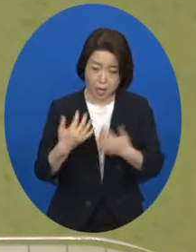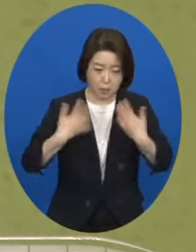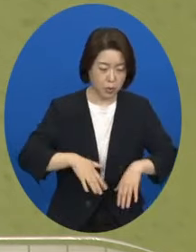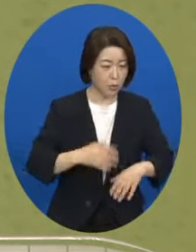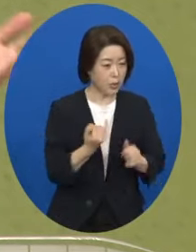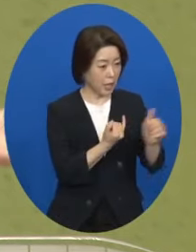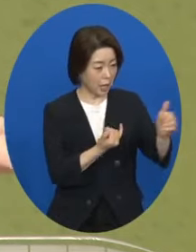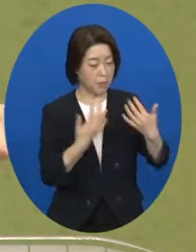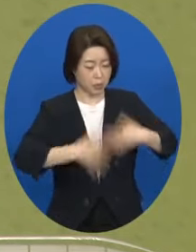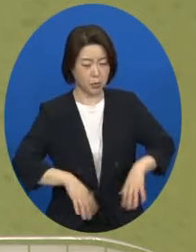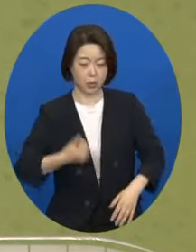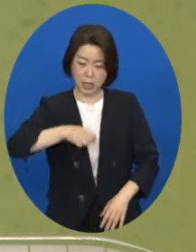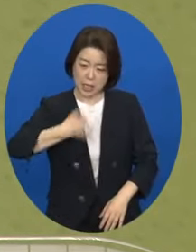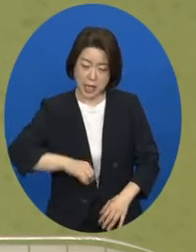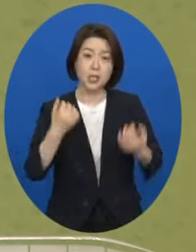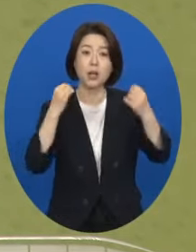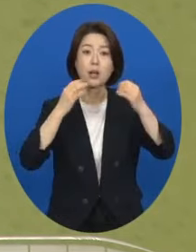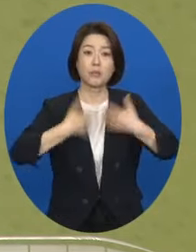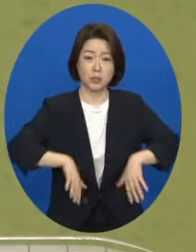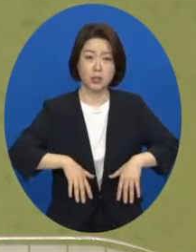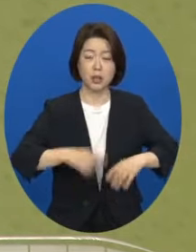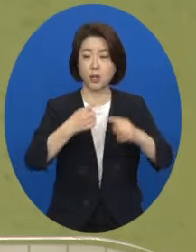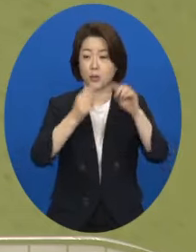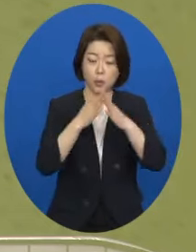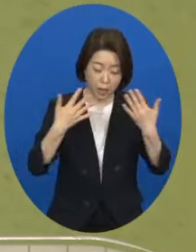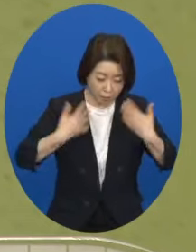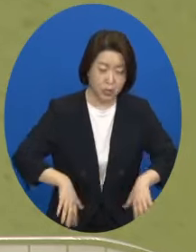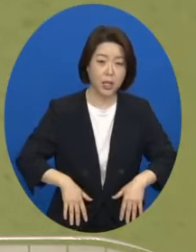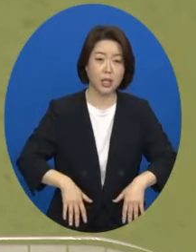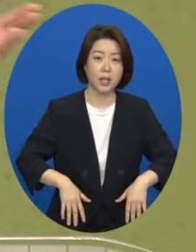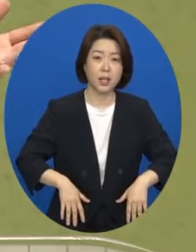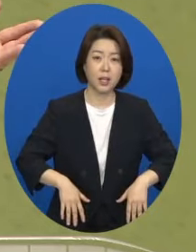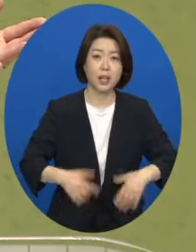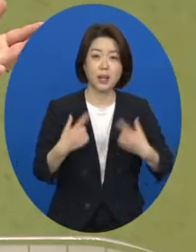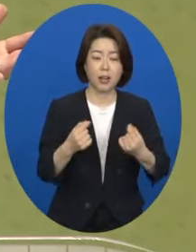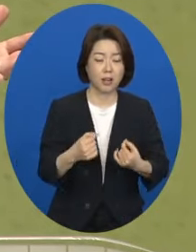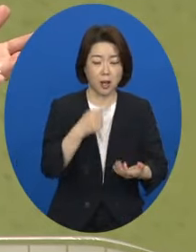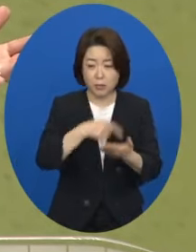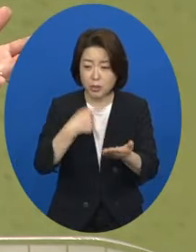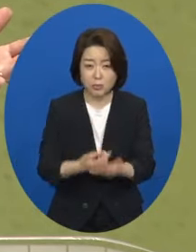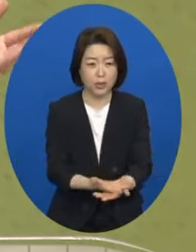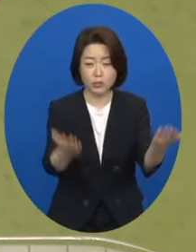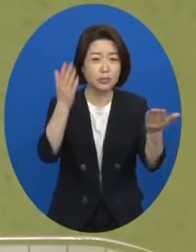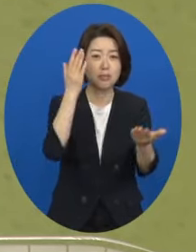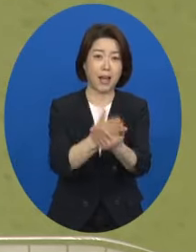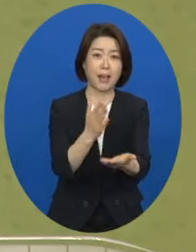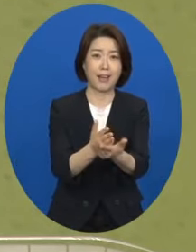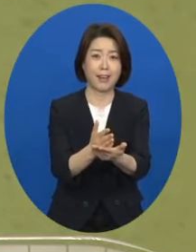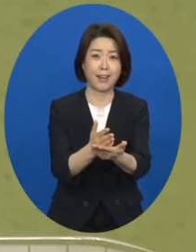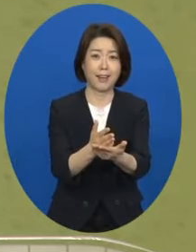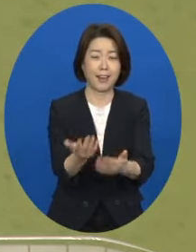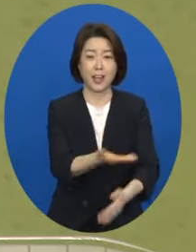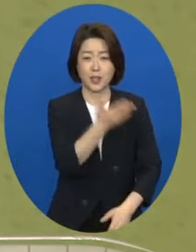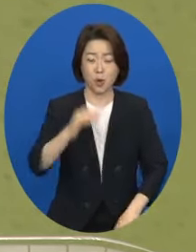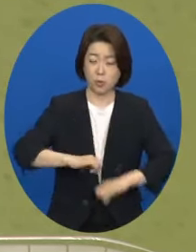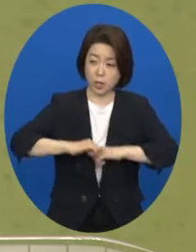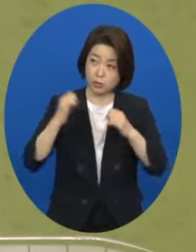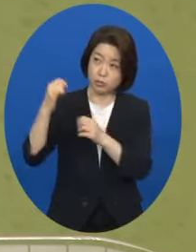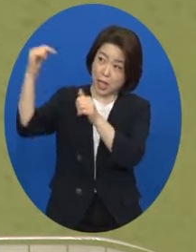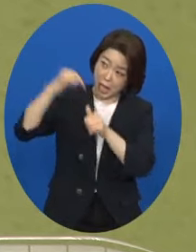피곤해지고 우리 자녀들이 피곤해지고 교회가 피곤해진다. 그러니까 여러분 민폐 끼치시면 안 되는 거예요. 순종하라고 할